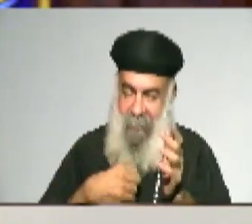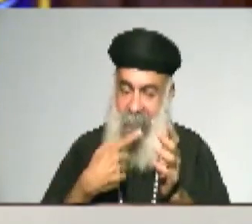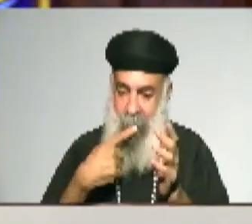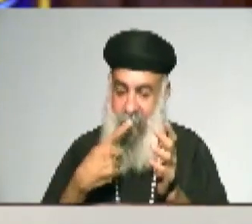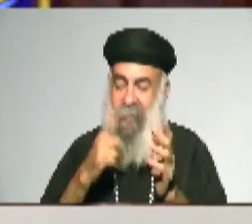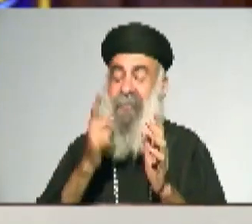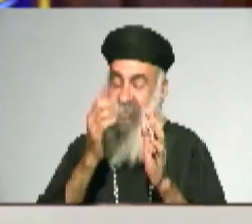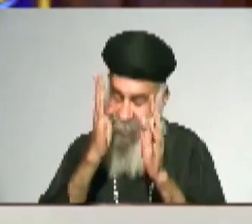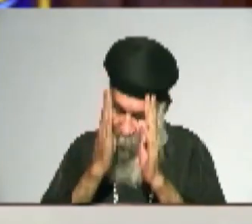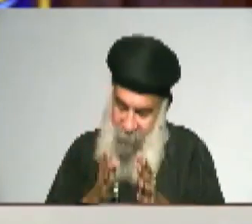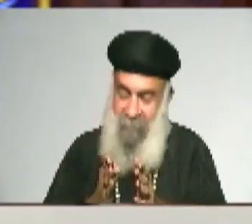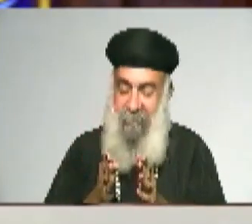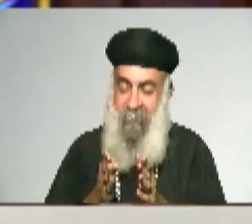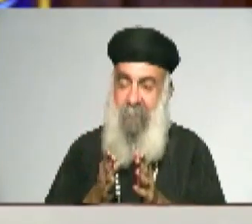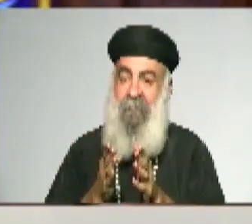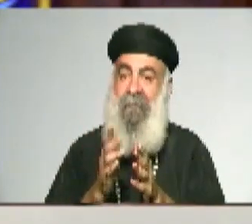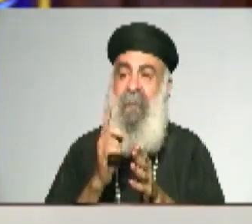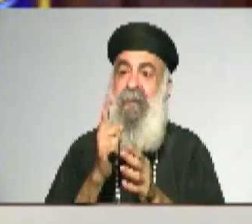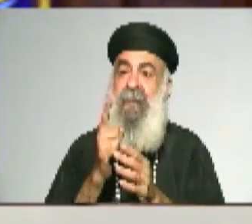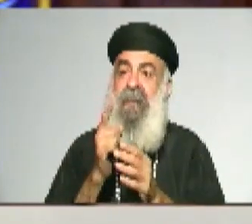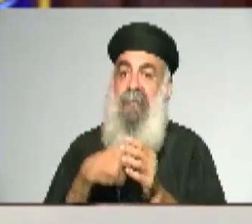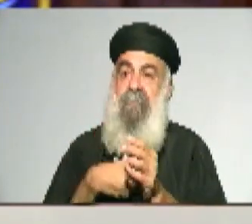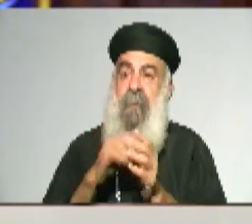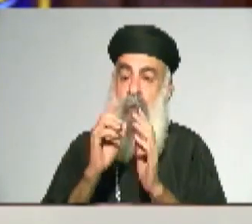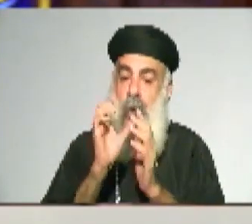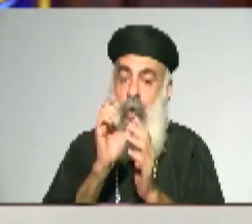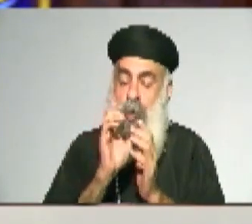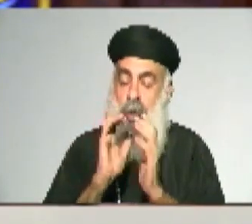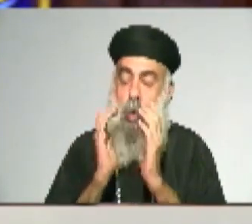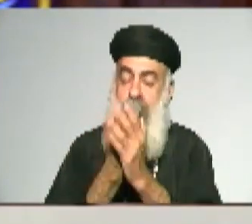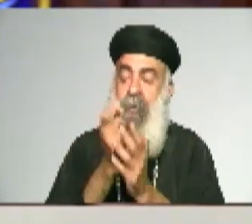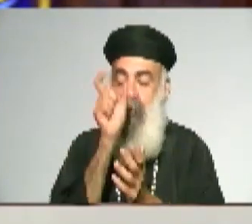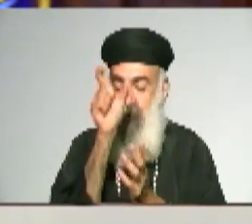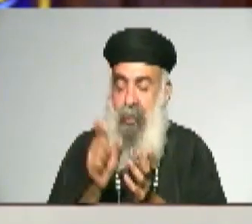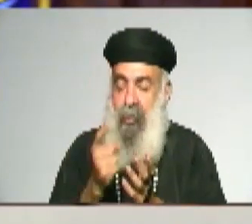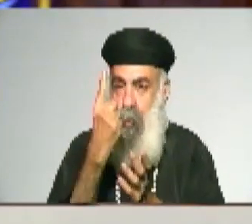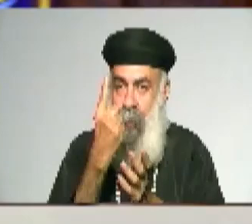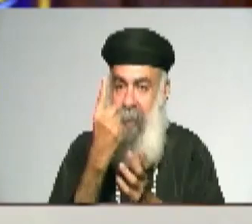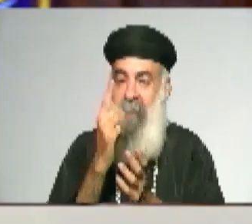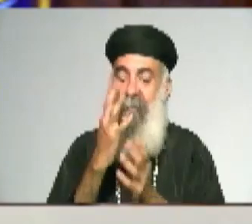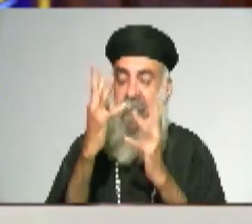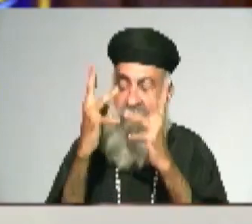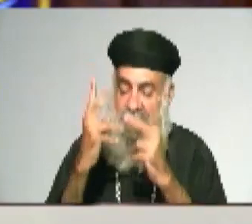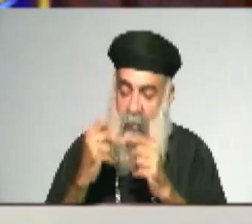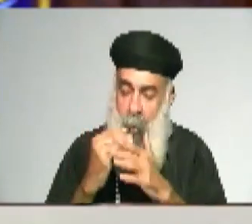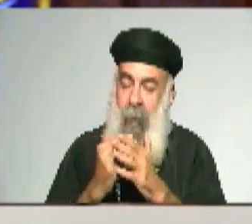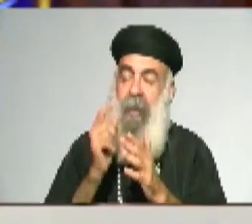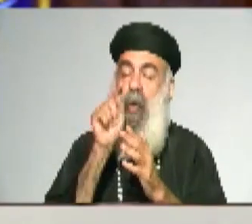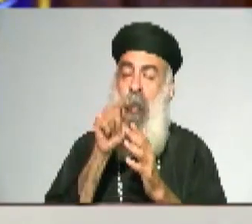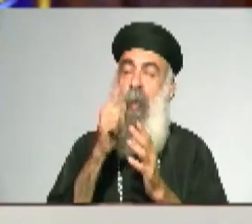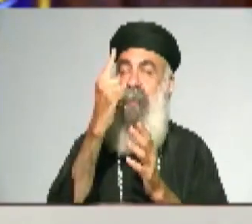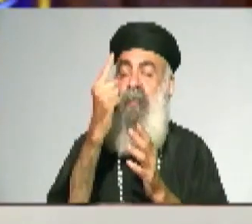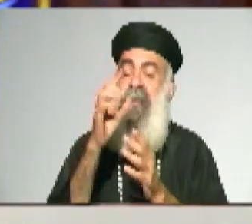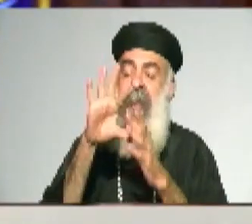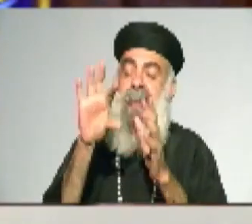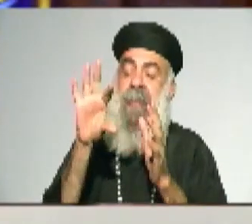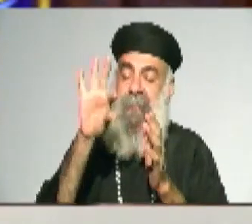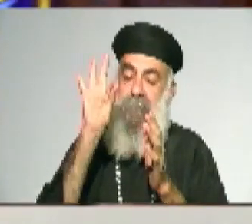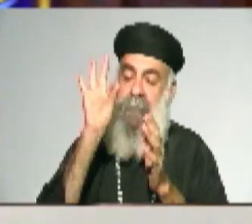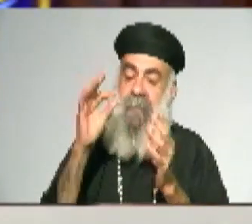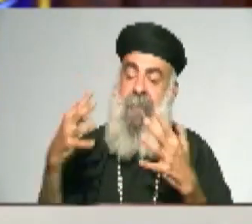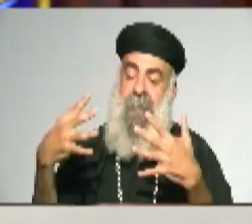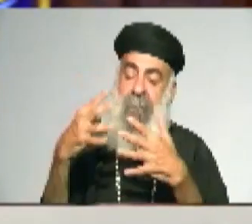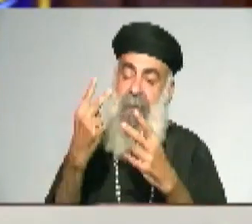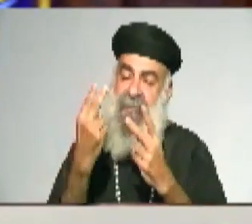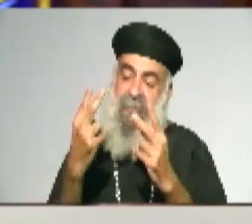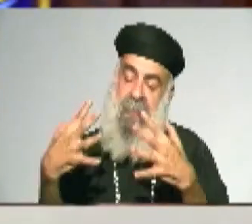لكن عشان هو الصح، ان احنا بنؤمن بشخص واحد، اقنوم واحد، طبيعة واحدة من طبيعتين. لكن